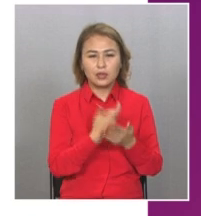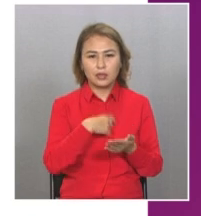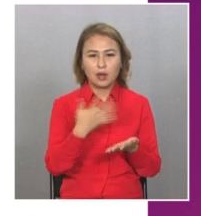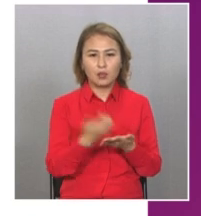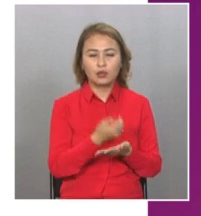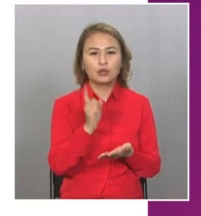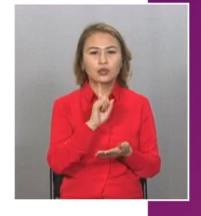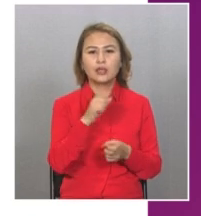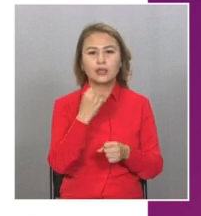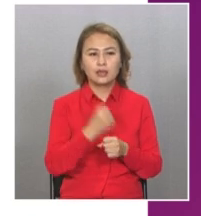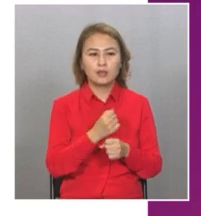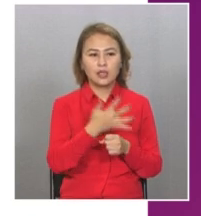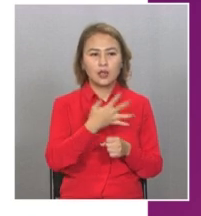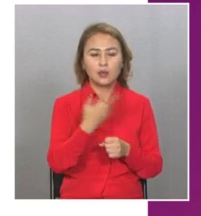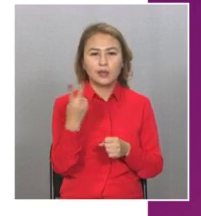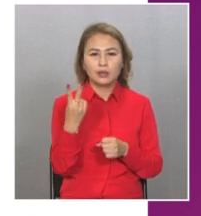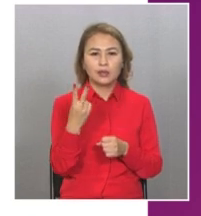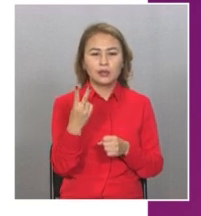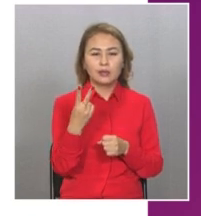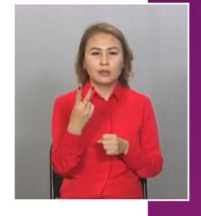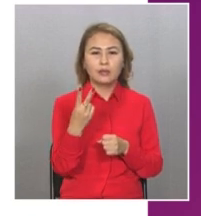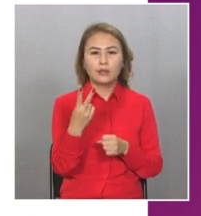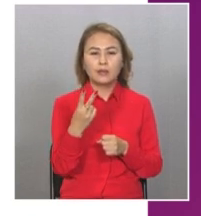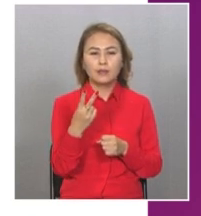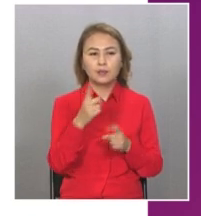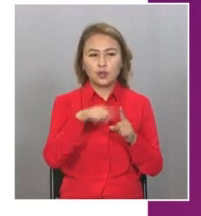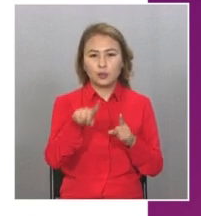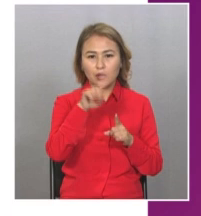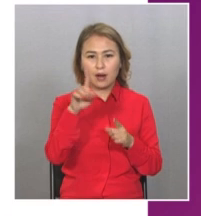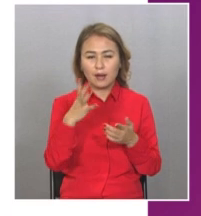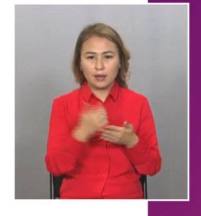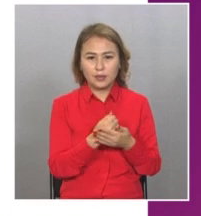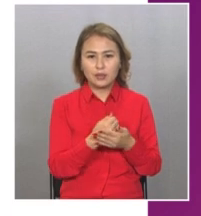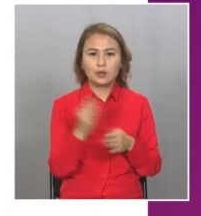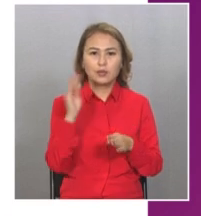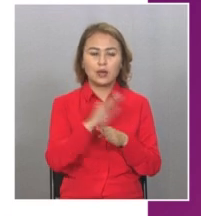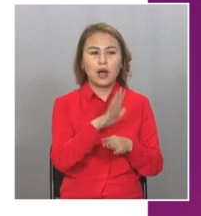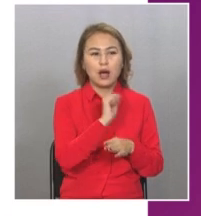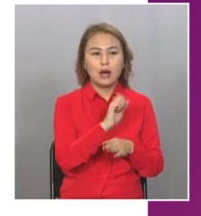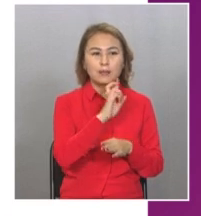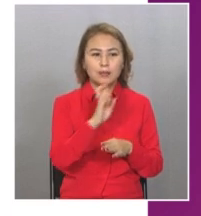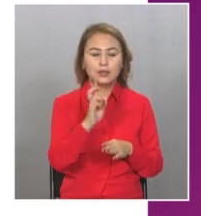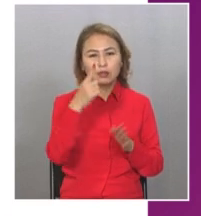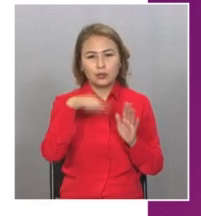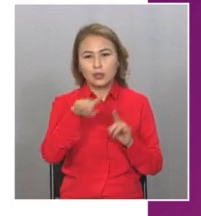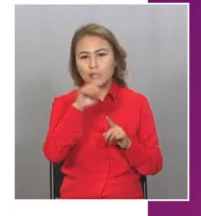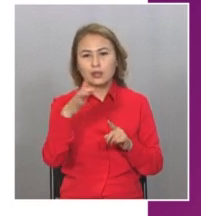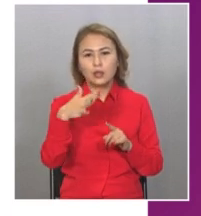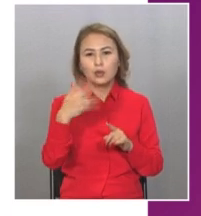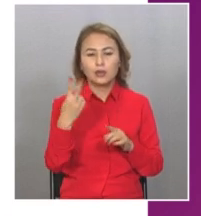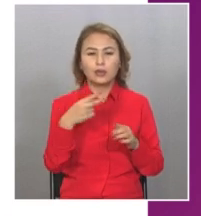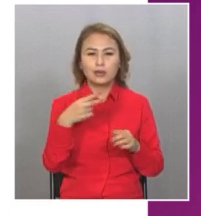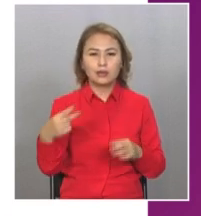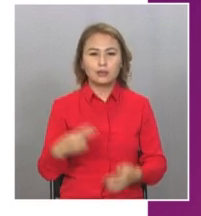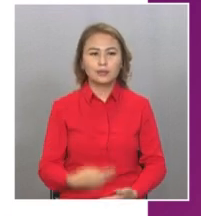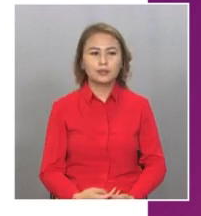істейміз. 52-ден түбір аламыз. Олай болатын болса, АБ түбір астында 52-ге тең